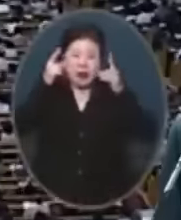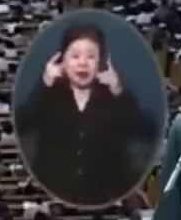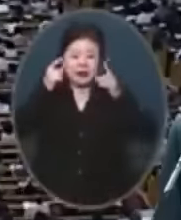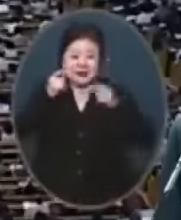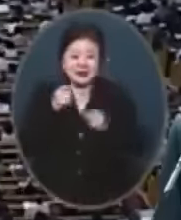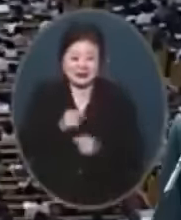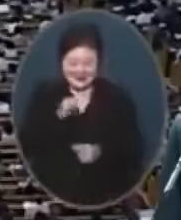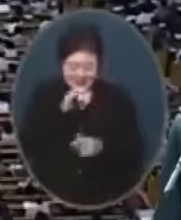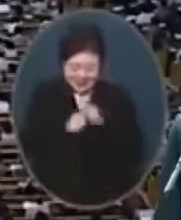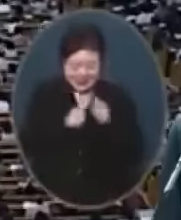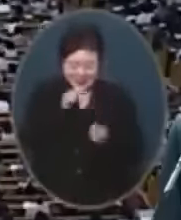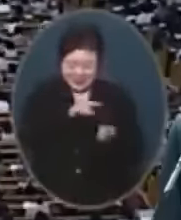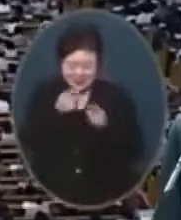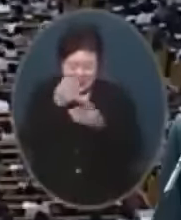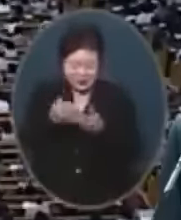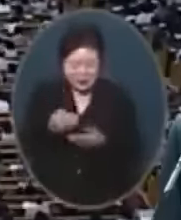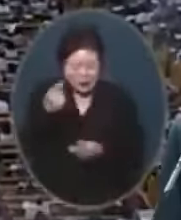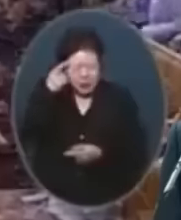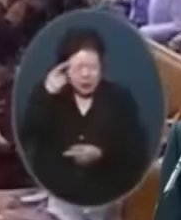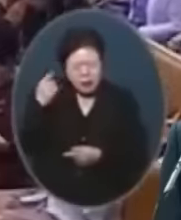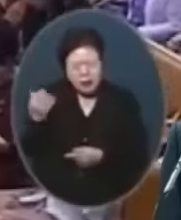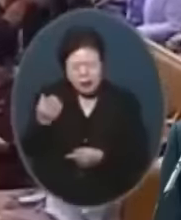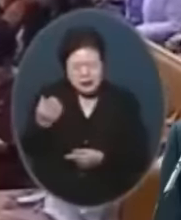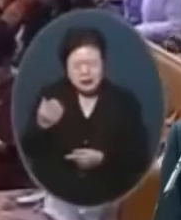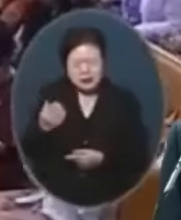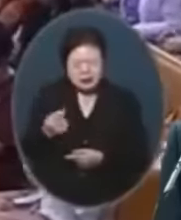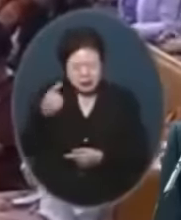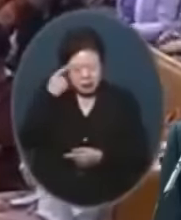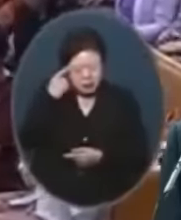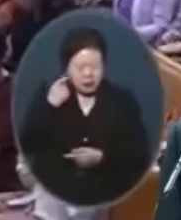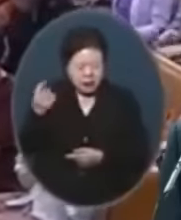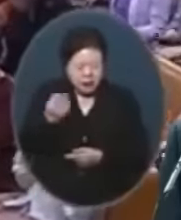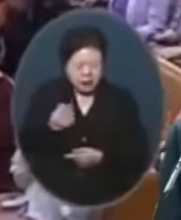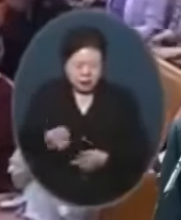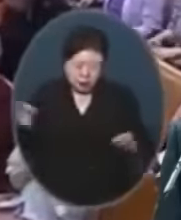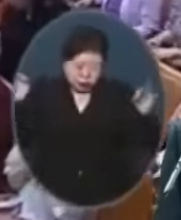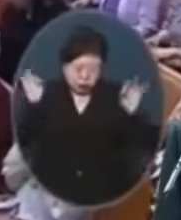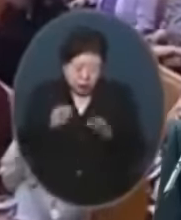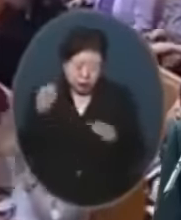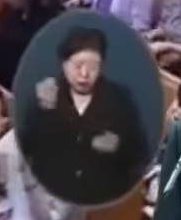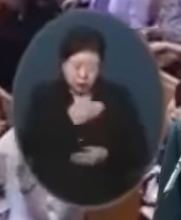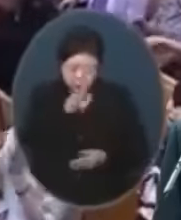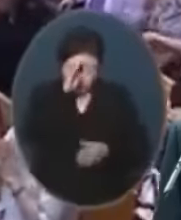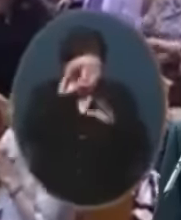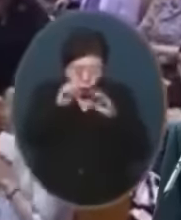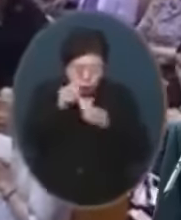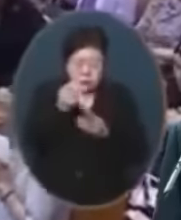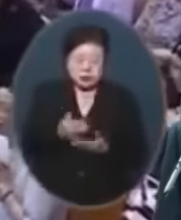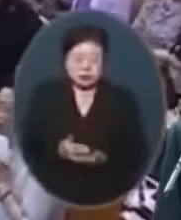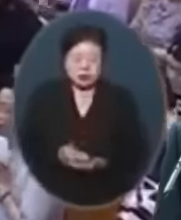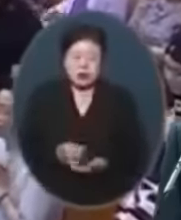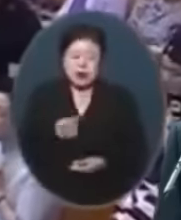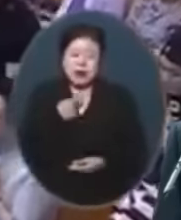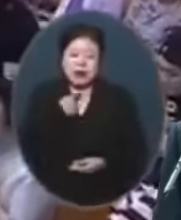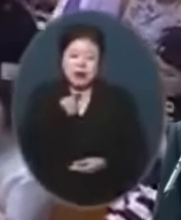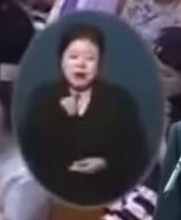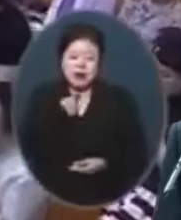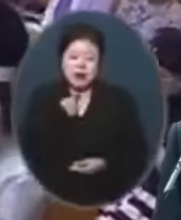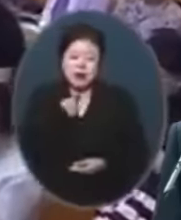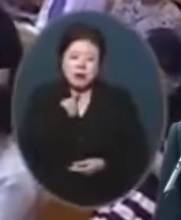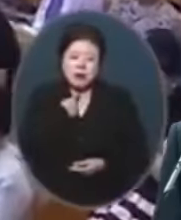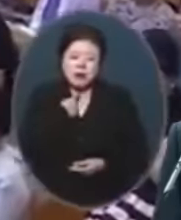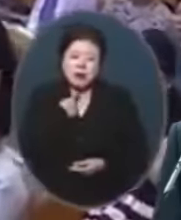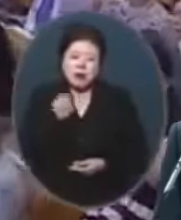고쳐주셨습니다. 머리가 늘 아픈 사람이 머리가 아픈 머리를 고쳐주시고 목이 고다져서